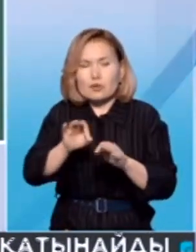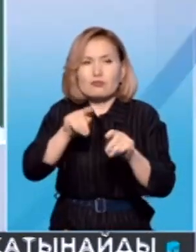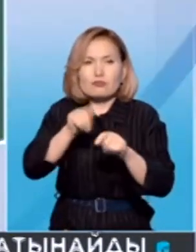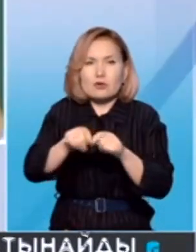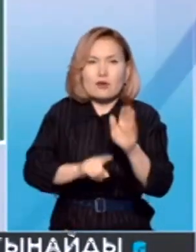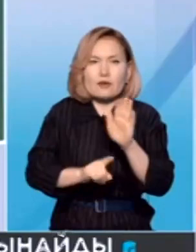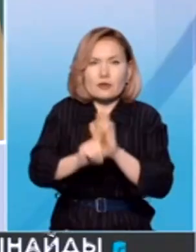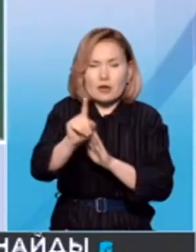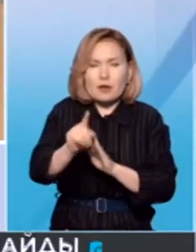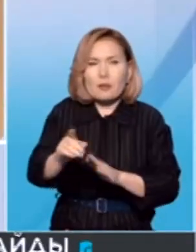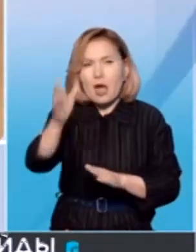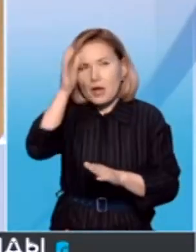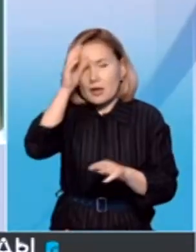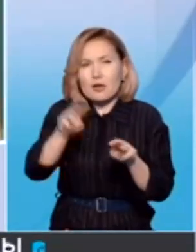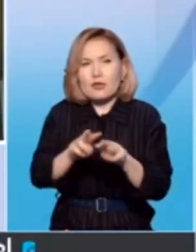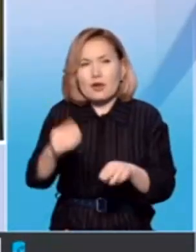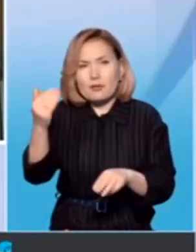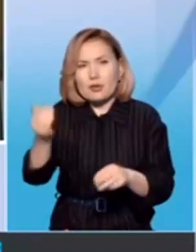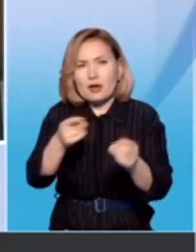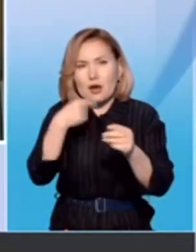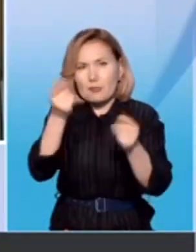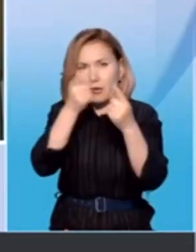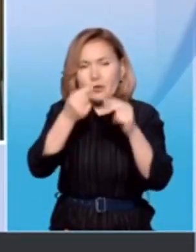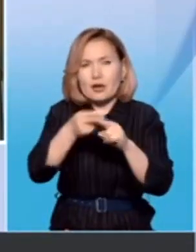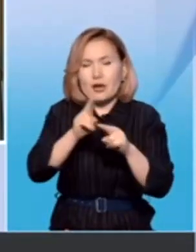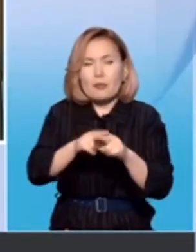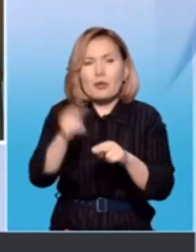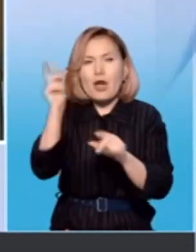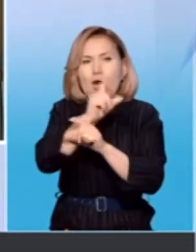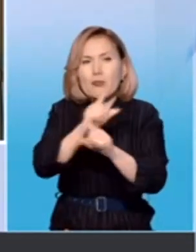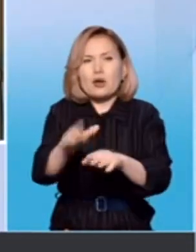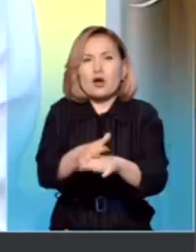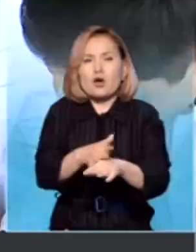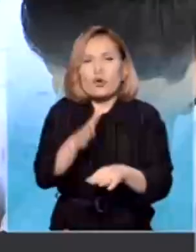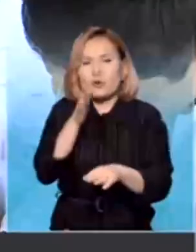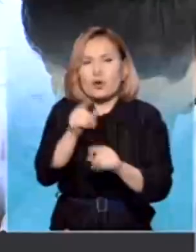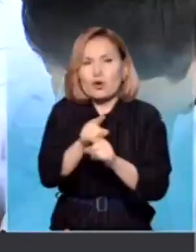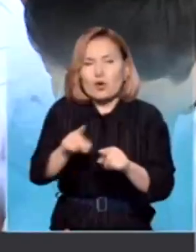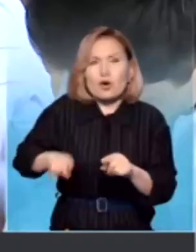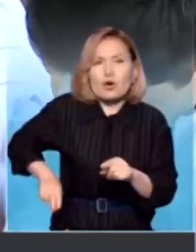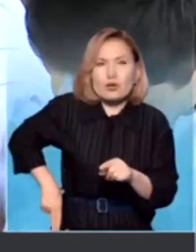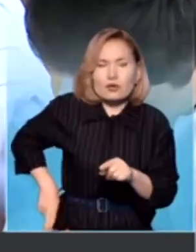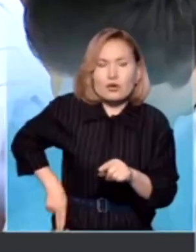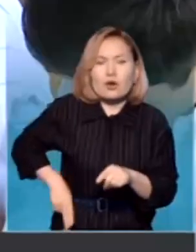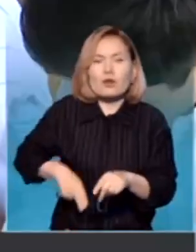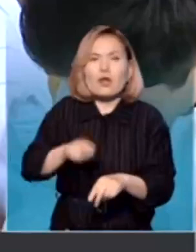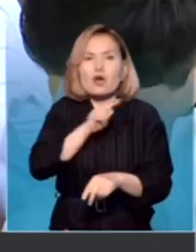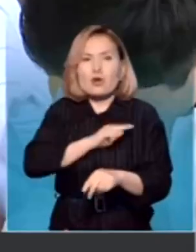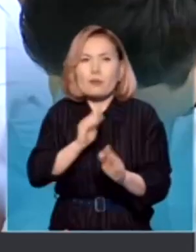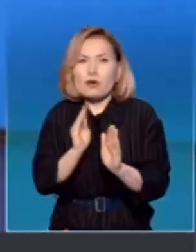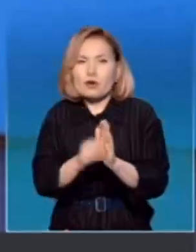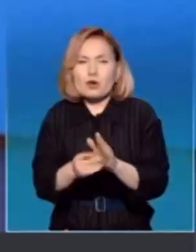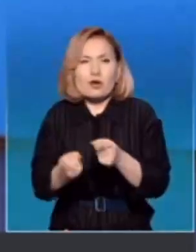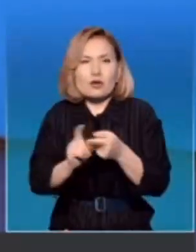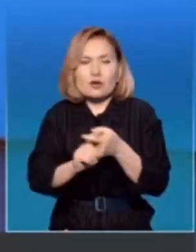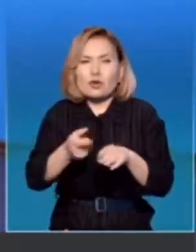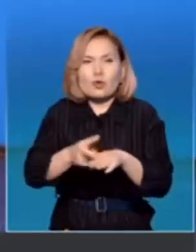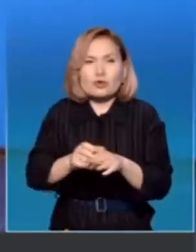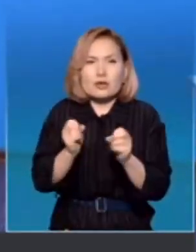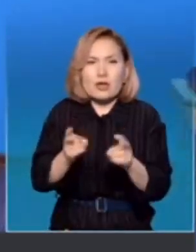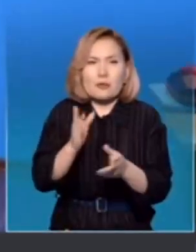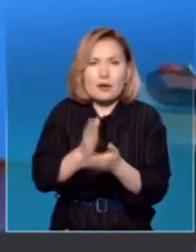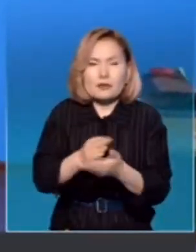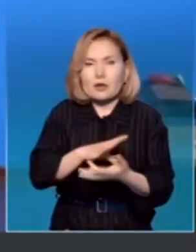Ғани Бисембаев мәлімдеді. Оның айтуынша бір қызметте ұзақ жылдар бойы отыру жемқорлық тәуекелдерін артыратын көрінеді. Себебі кей